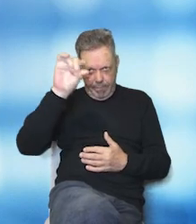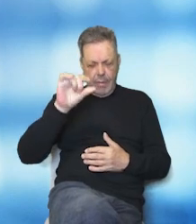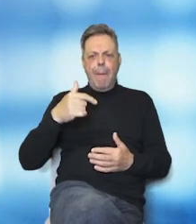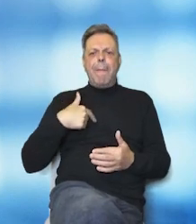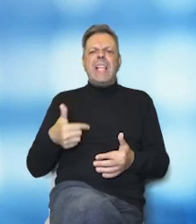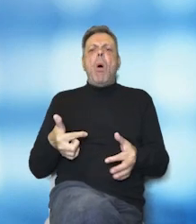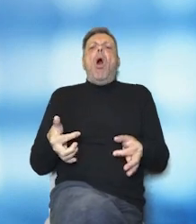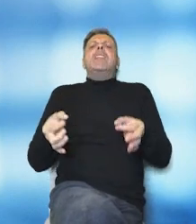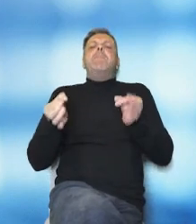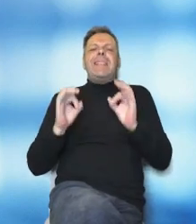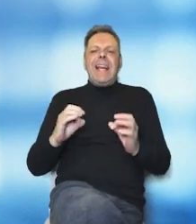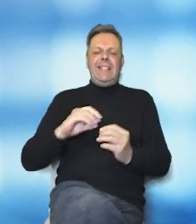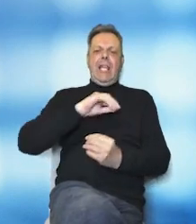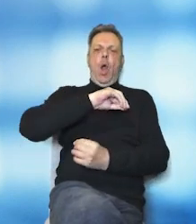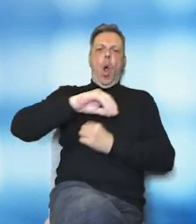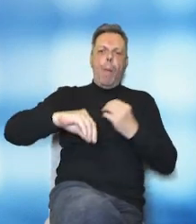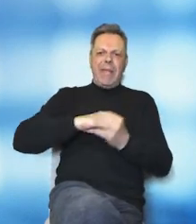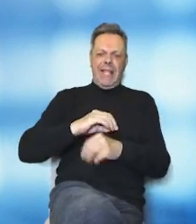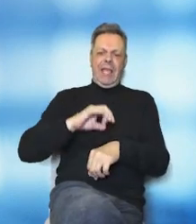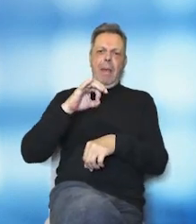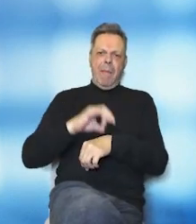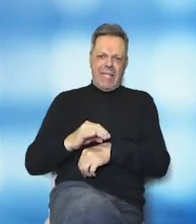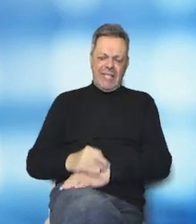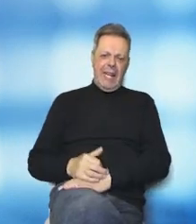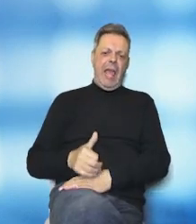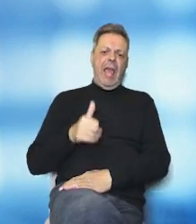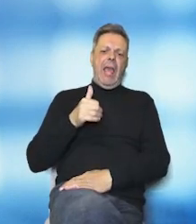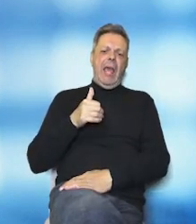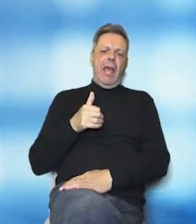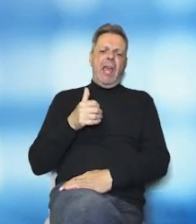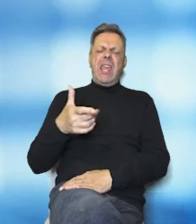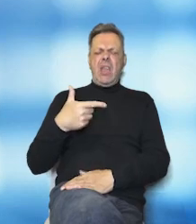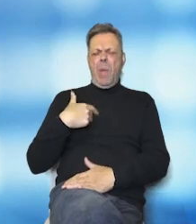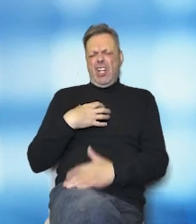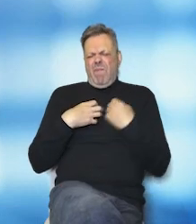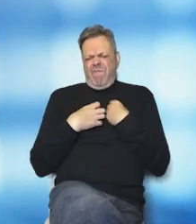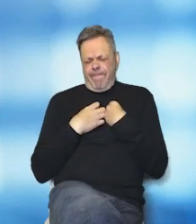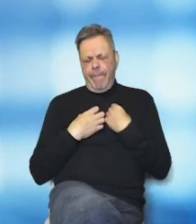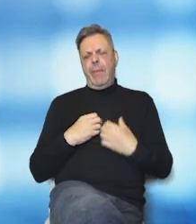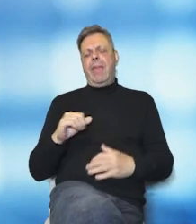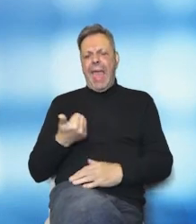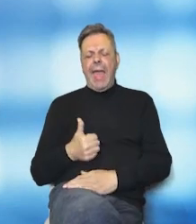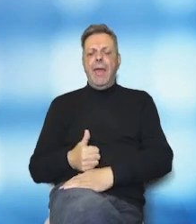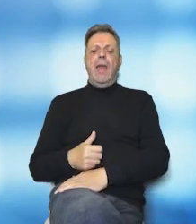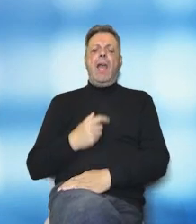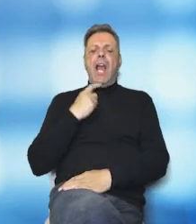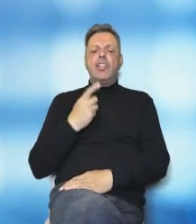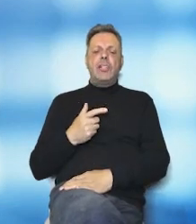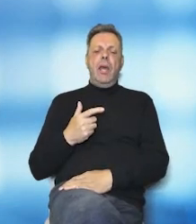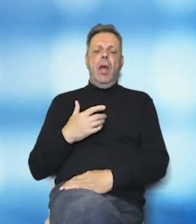stvara zabunu. I jednu relativnu ogorčenost među našim kolegama, jer se kaže,